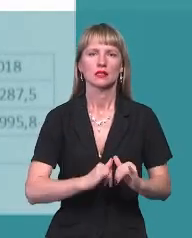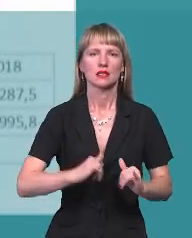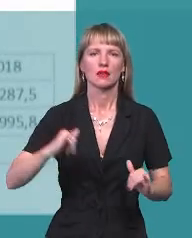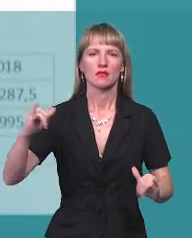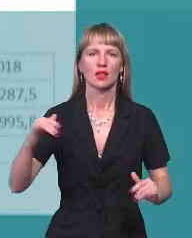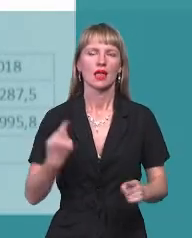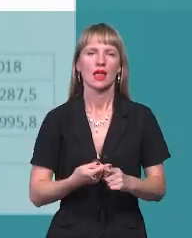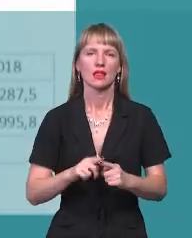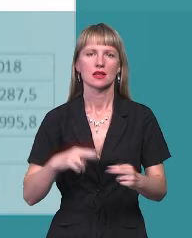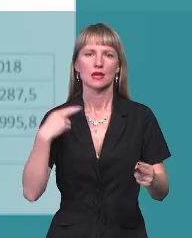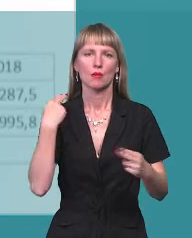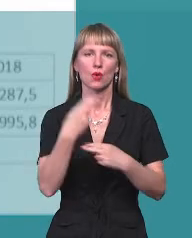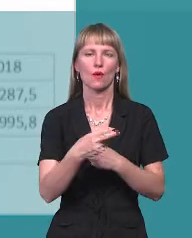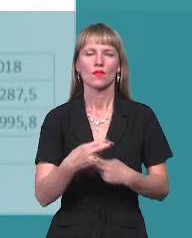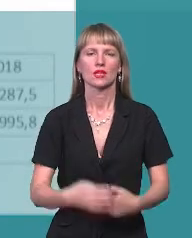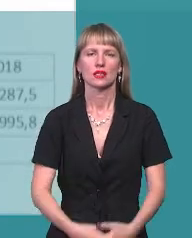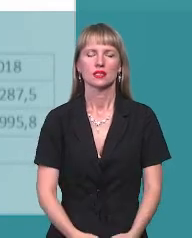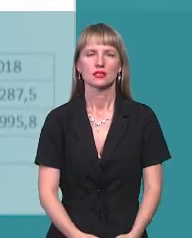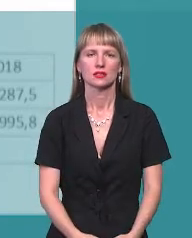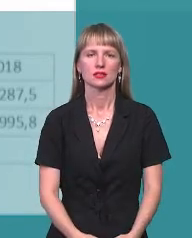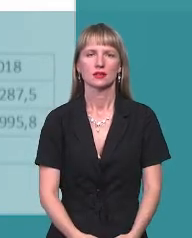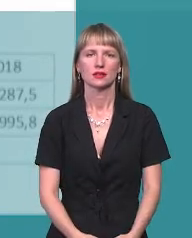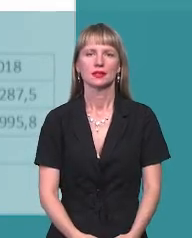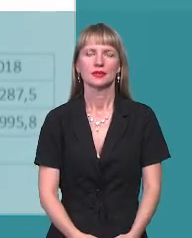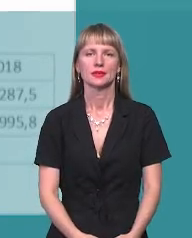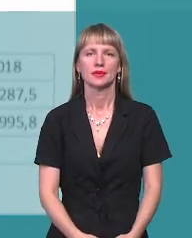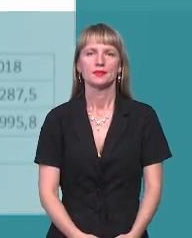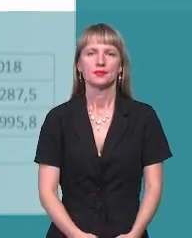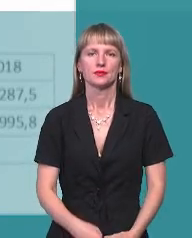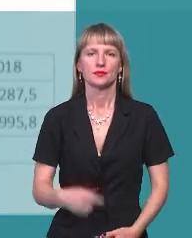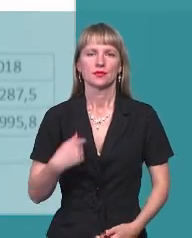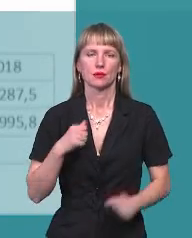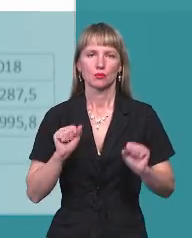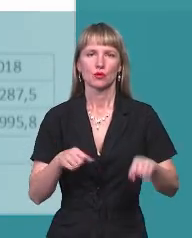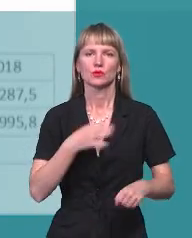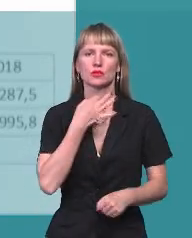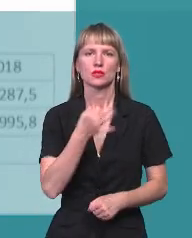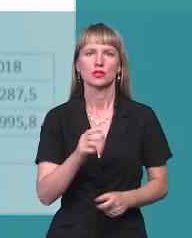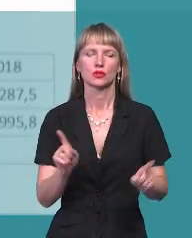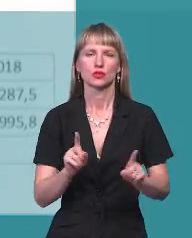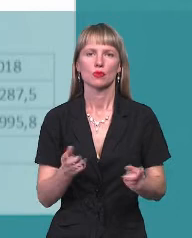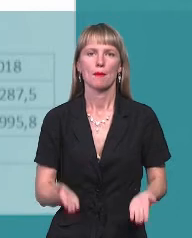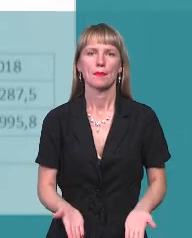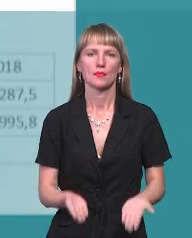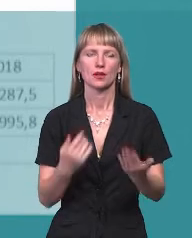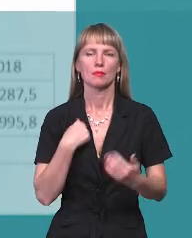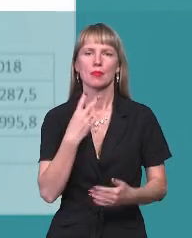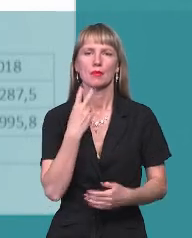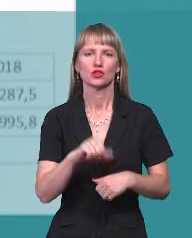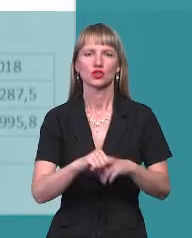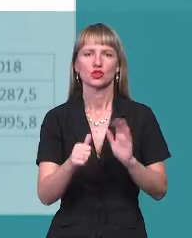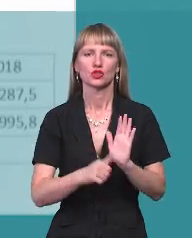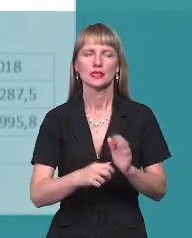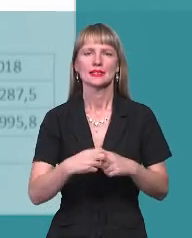ця заборгованість. І я можу сказати, що от сплеск, ми бачимо,